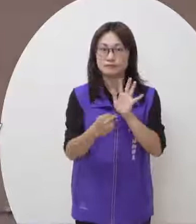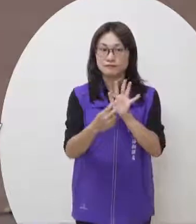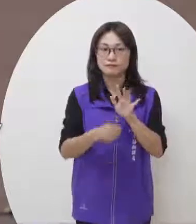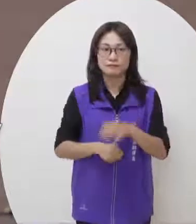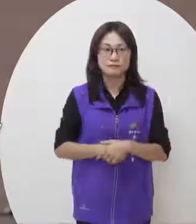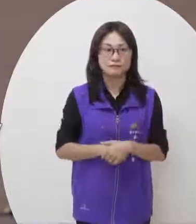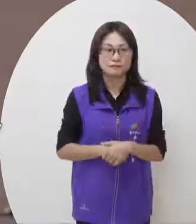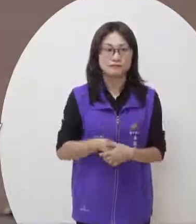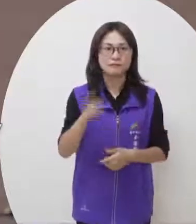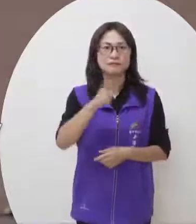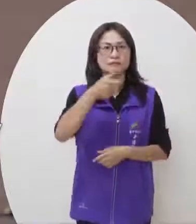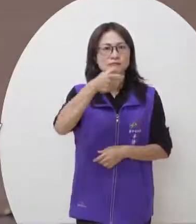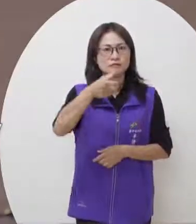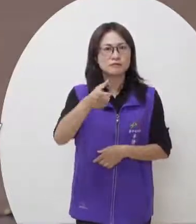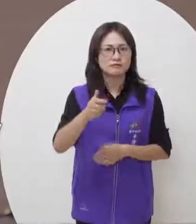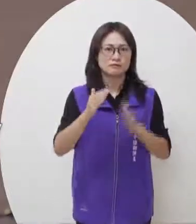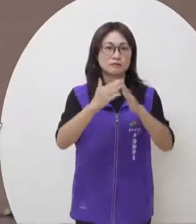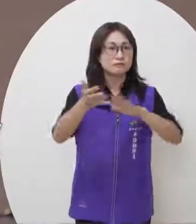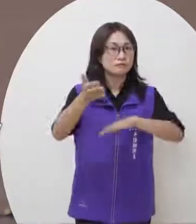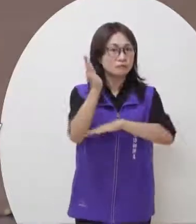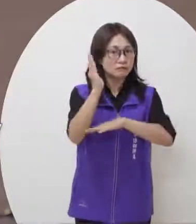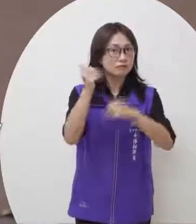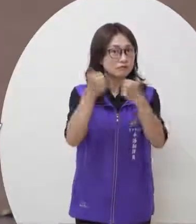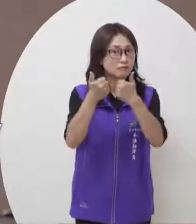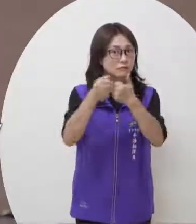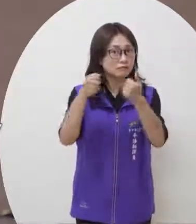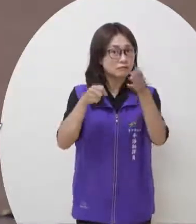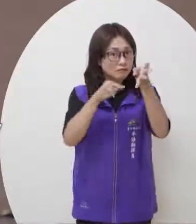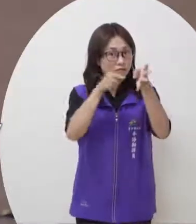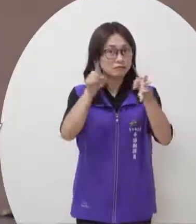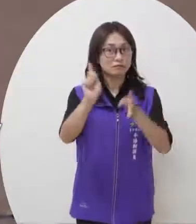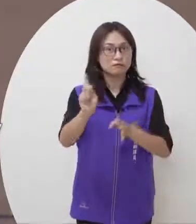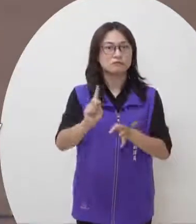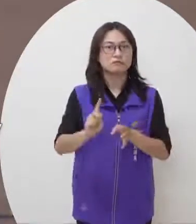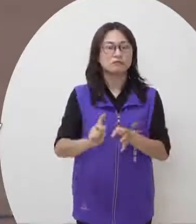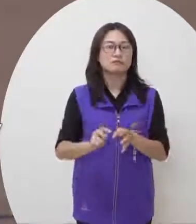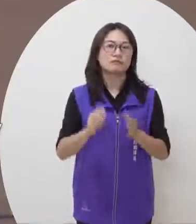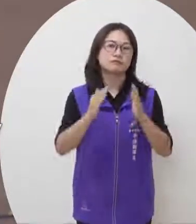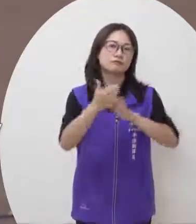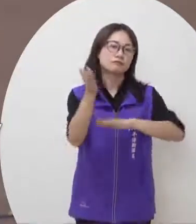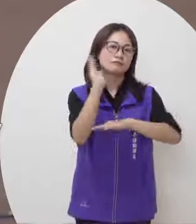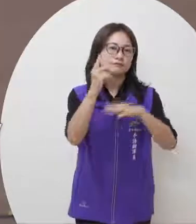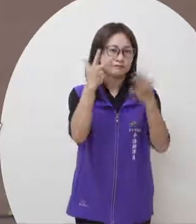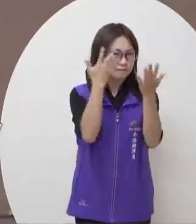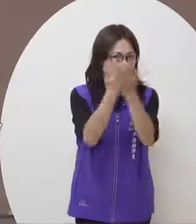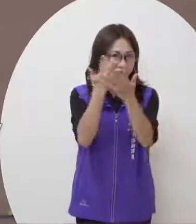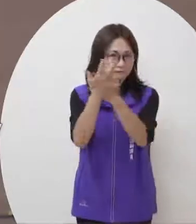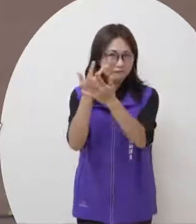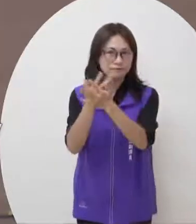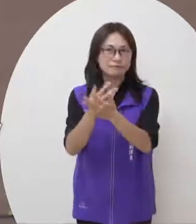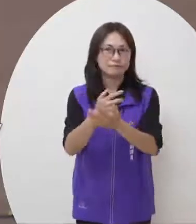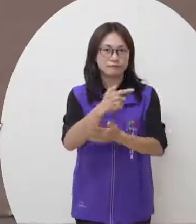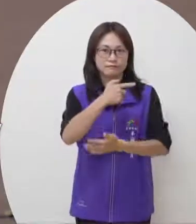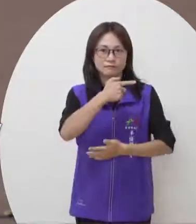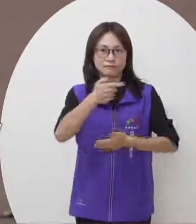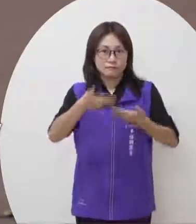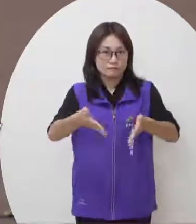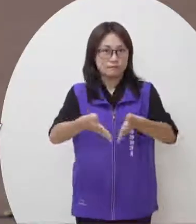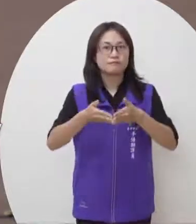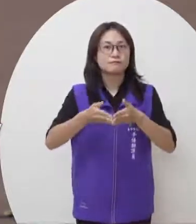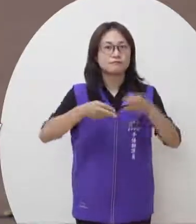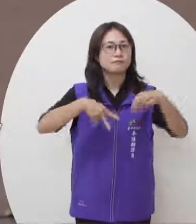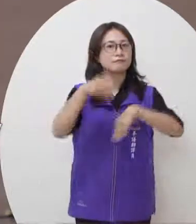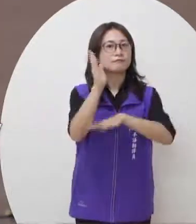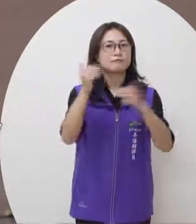会议。起建会议就是起建户每一礼拜最高的行政会议。他参加的